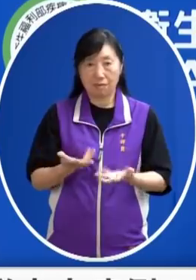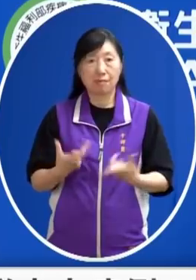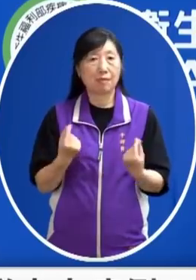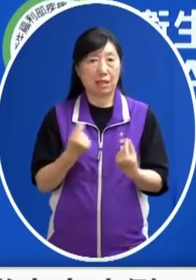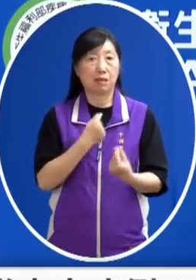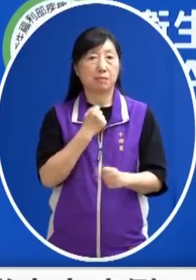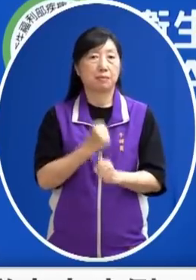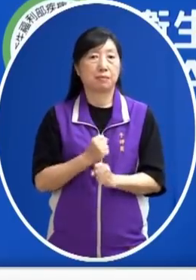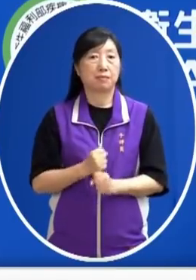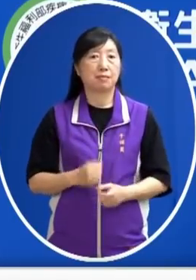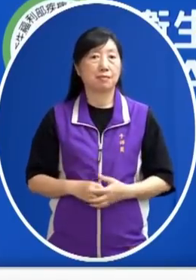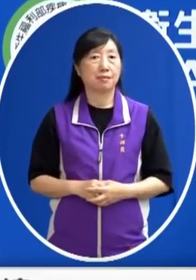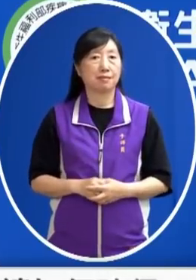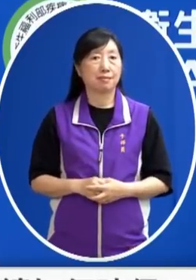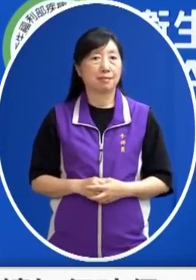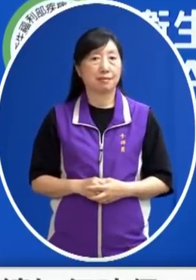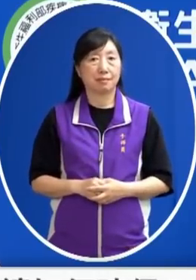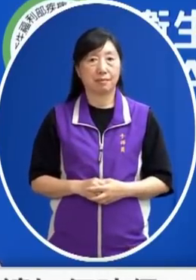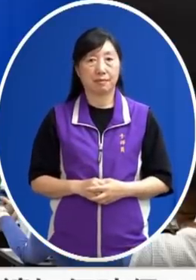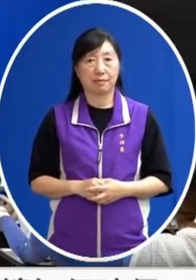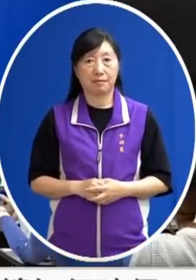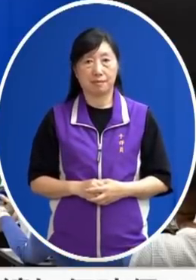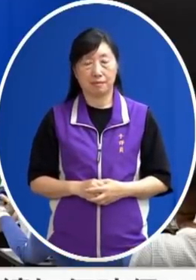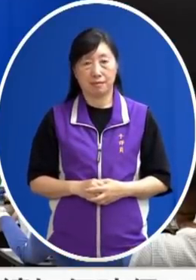实来。